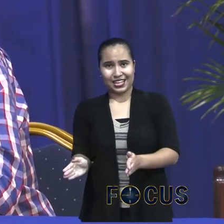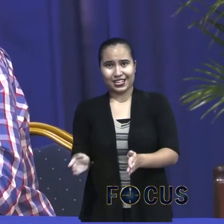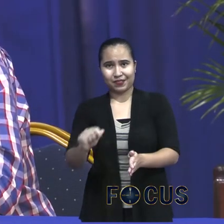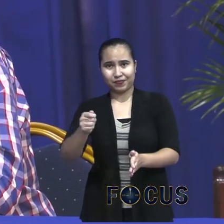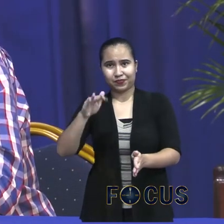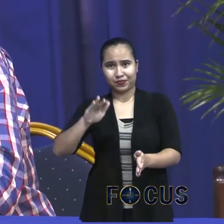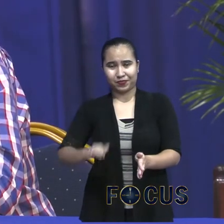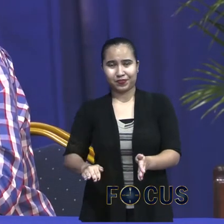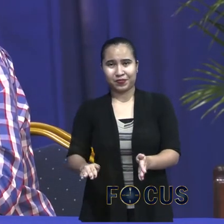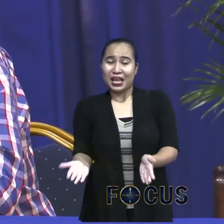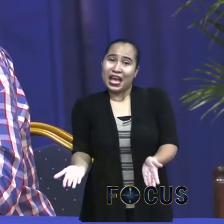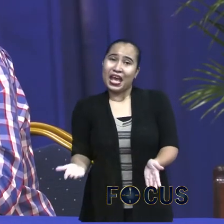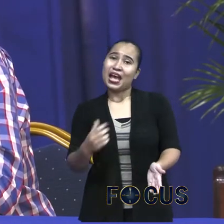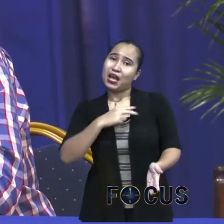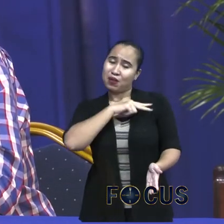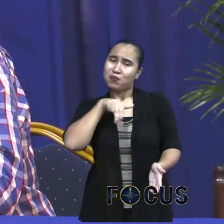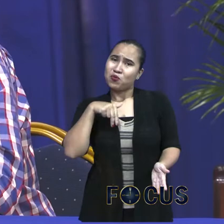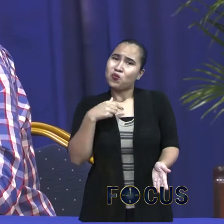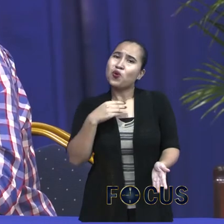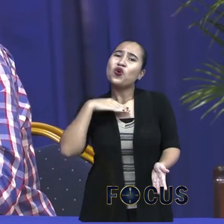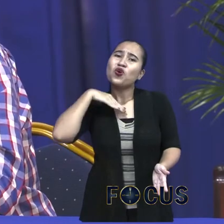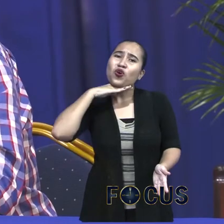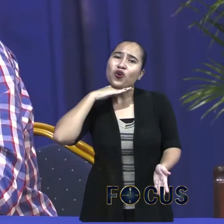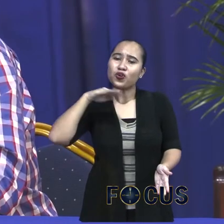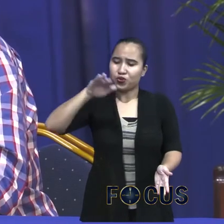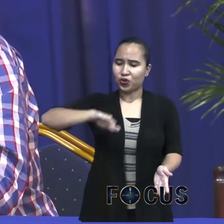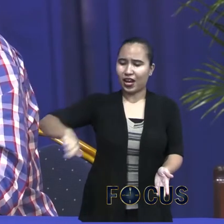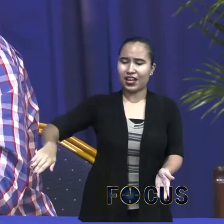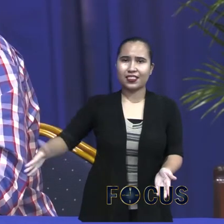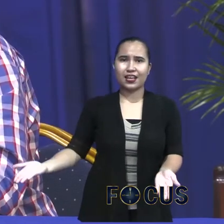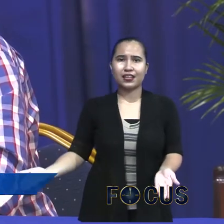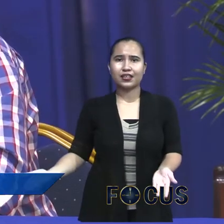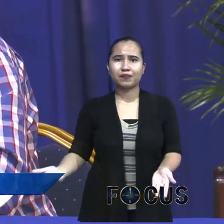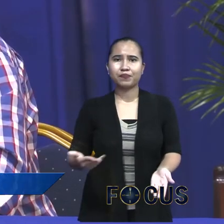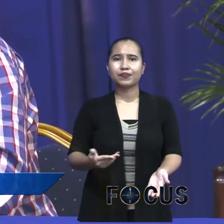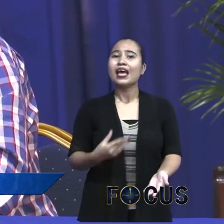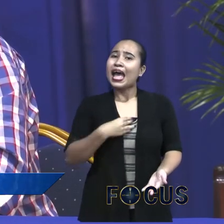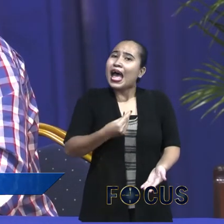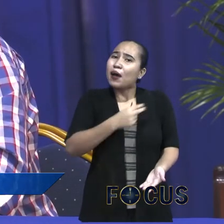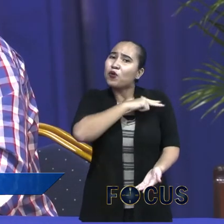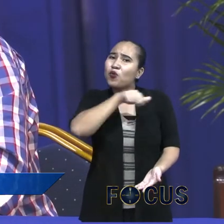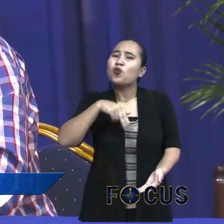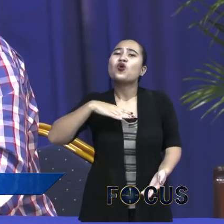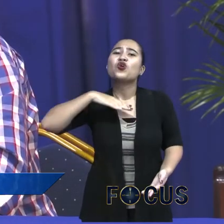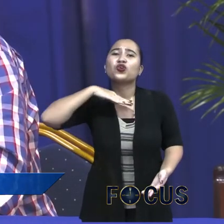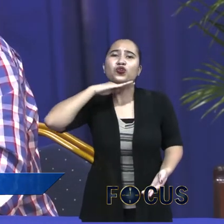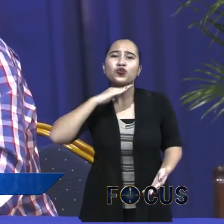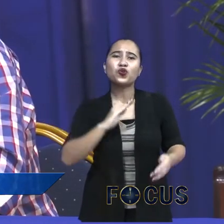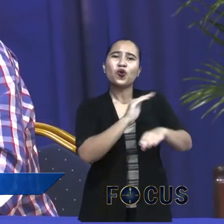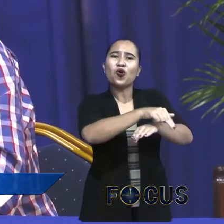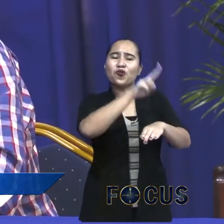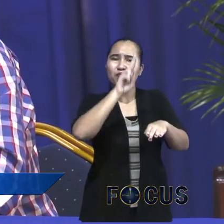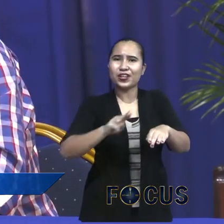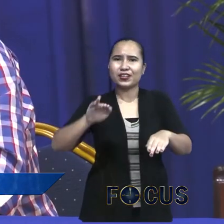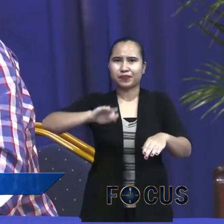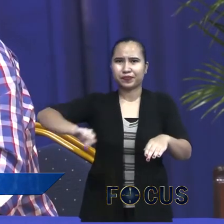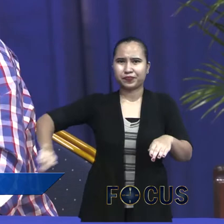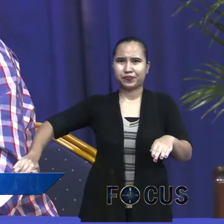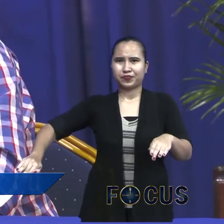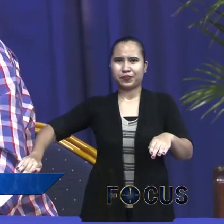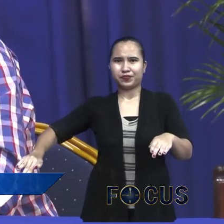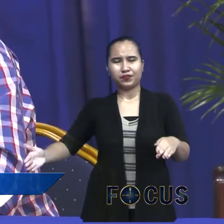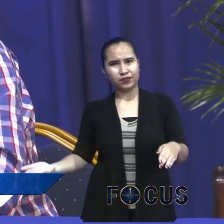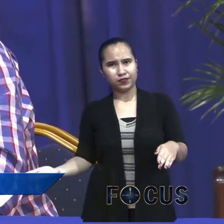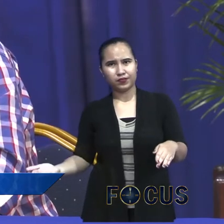genoeg quarantaineruimte? Hebben we genoeg overheidsquarantaineruimte? Is